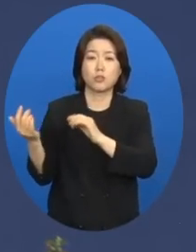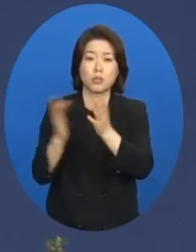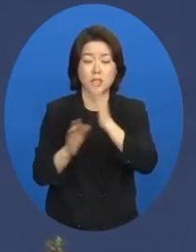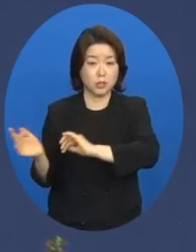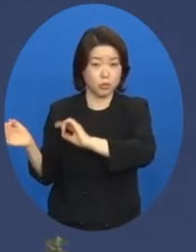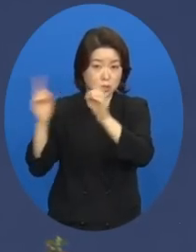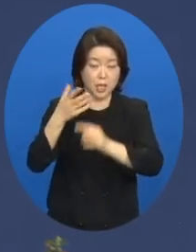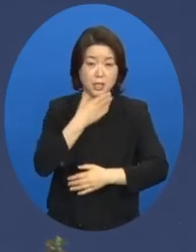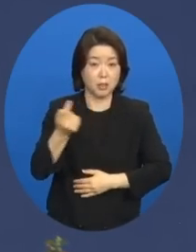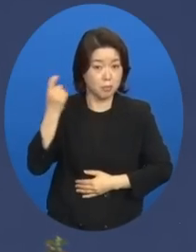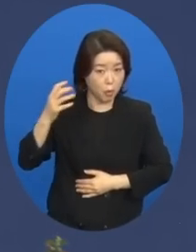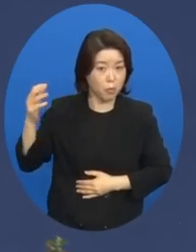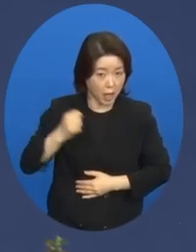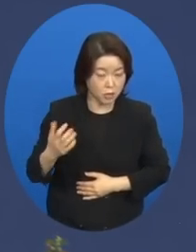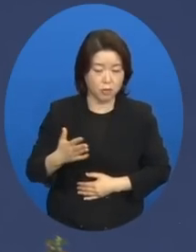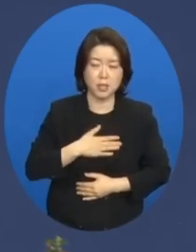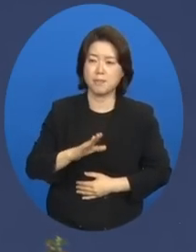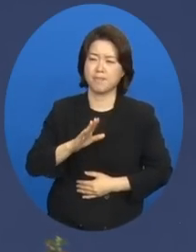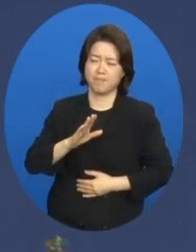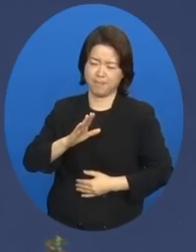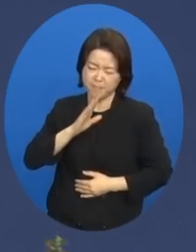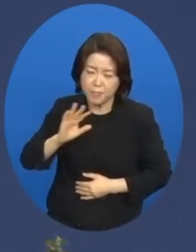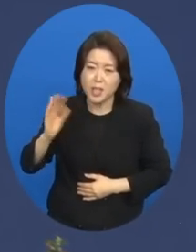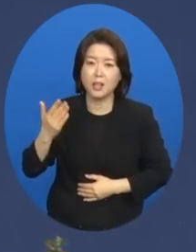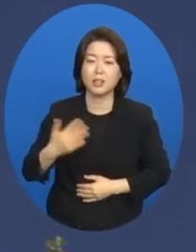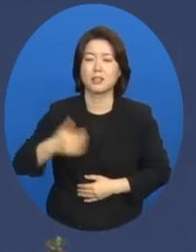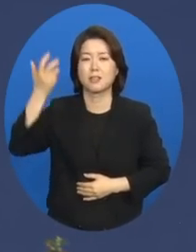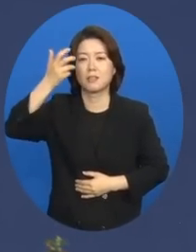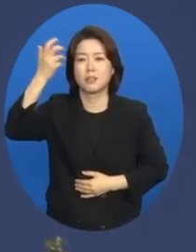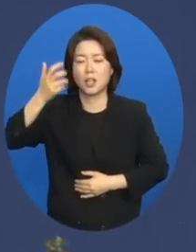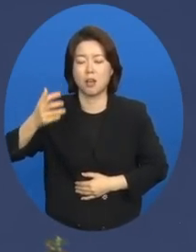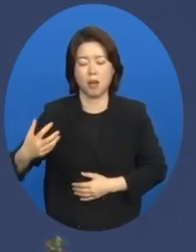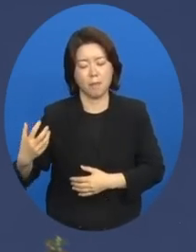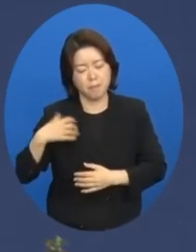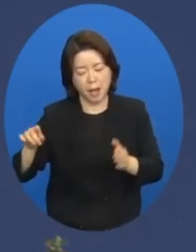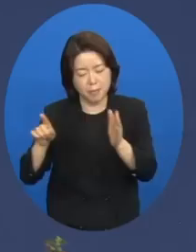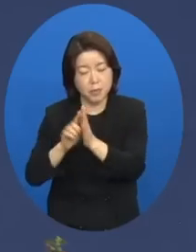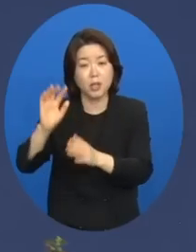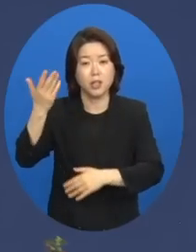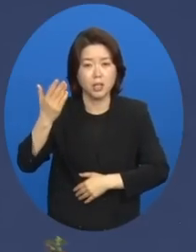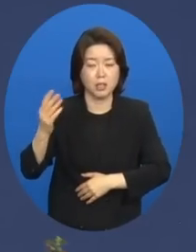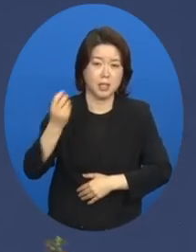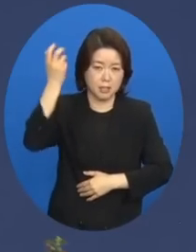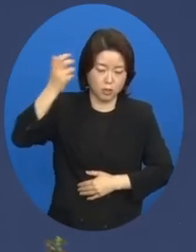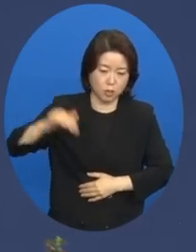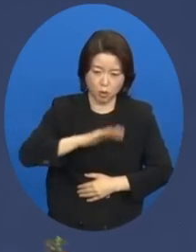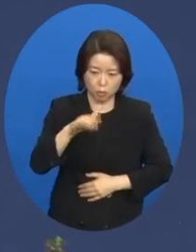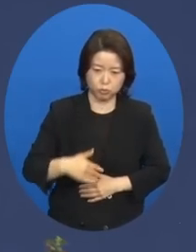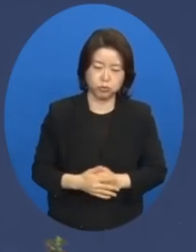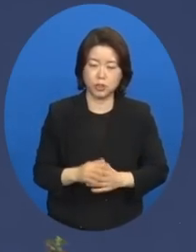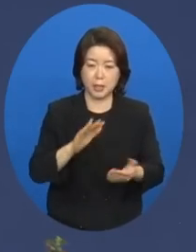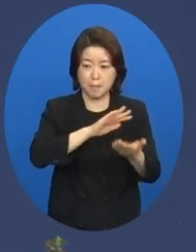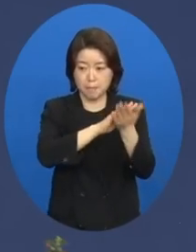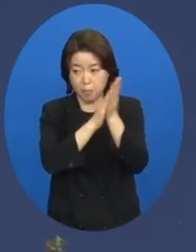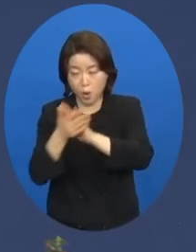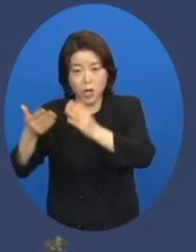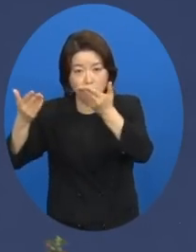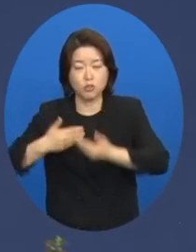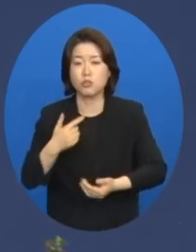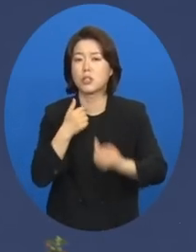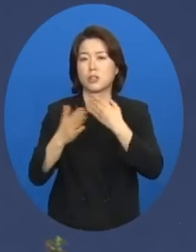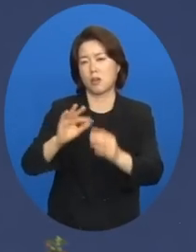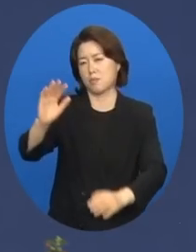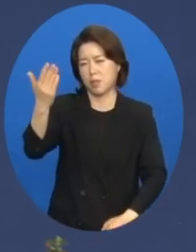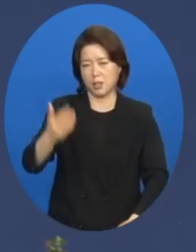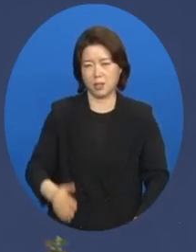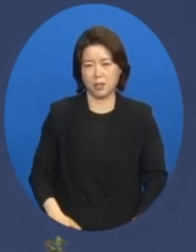복음으로 그게 내 실제가 되도록 내 영혼을 감동하여 믿게 하실 때 우리는 성령이 우리를 중생케 하시는 역사를 경험하게